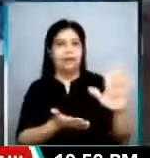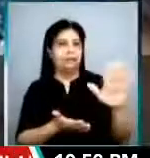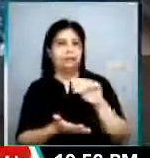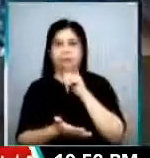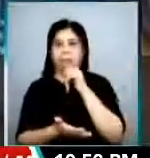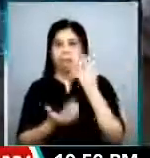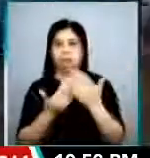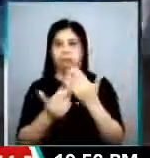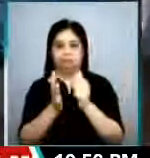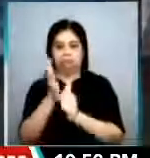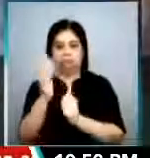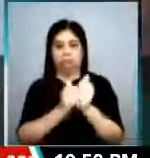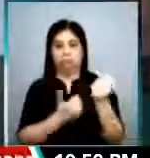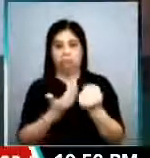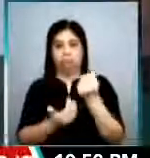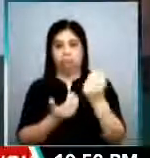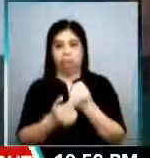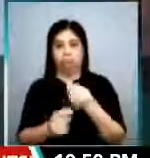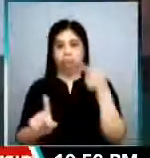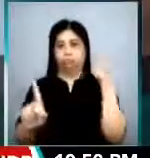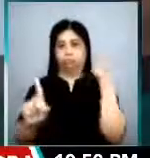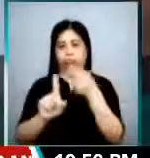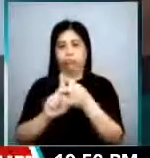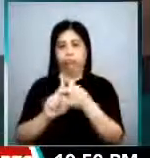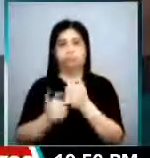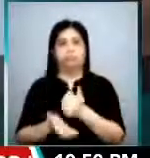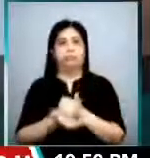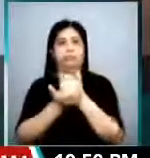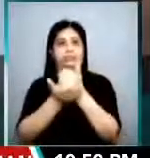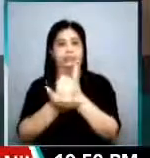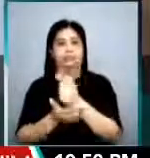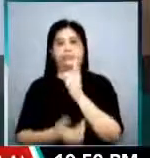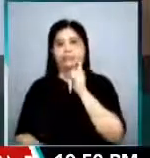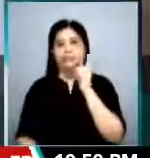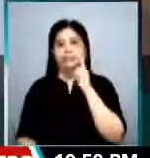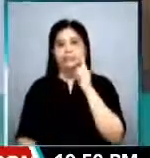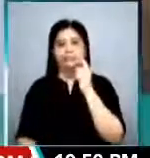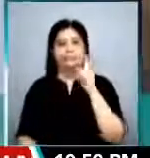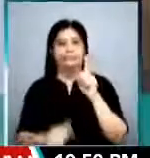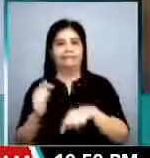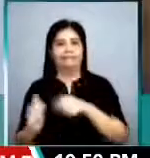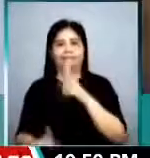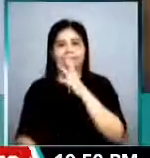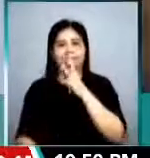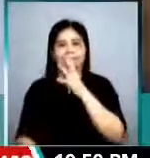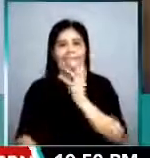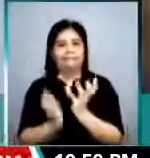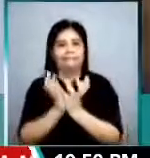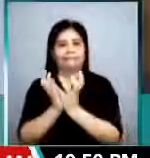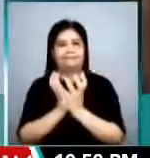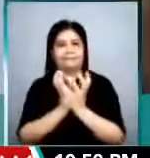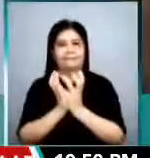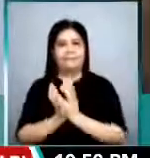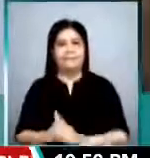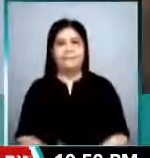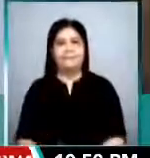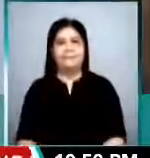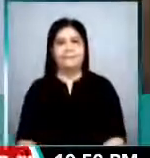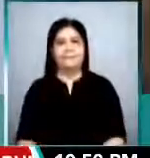lang. Target nitong makatulong sa deaf at speech impaired community. We